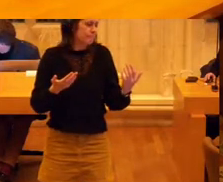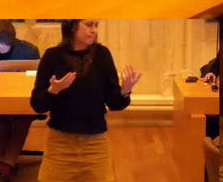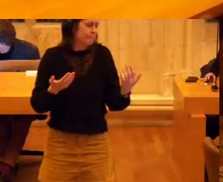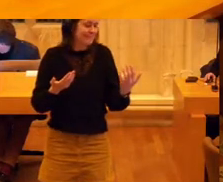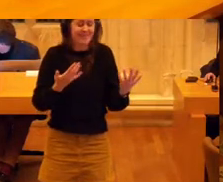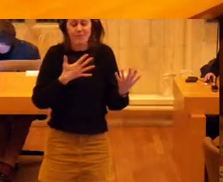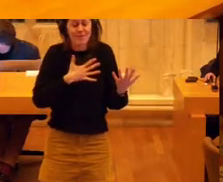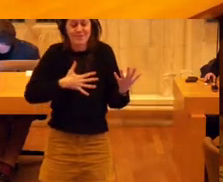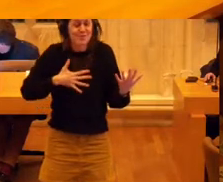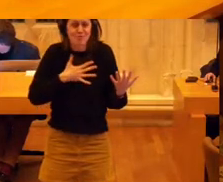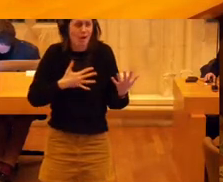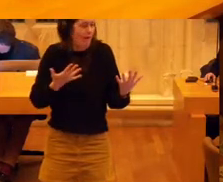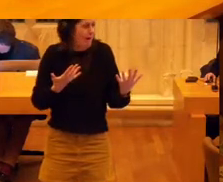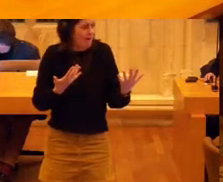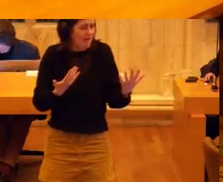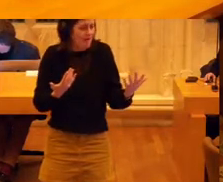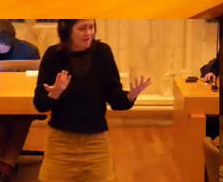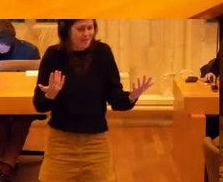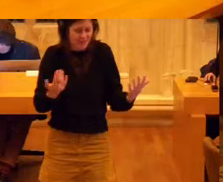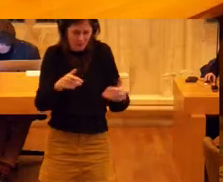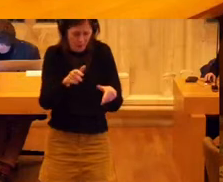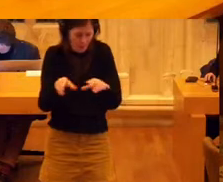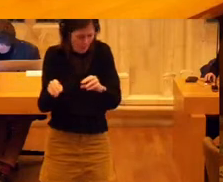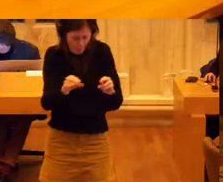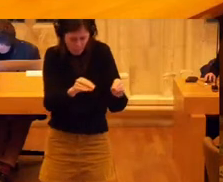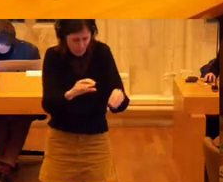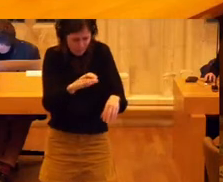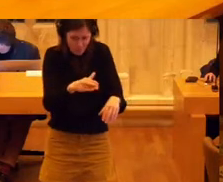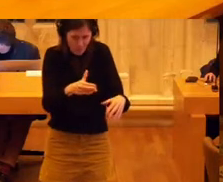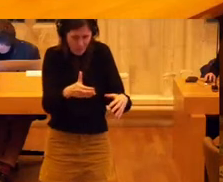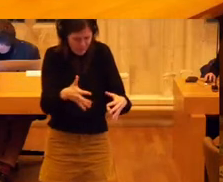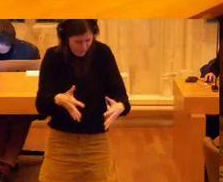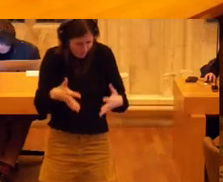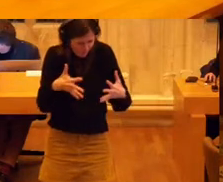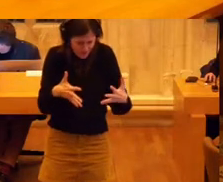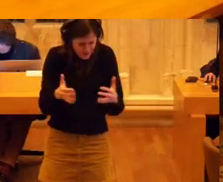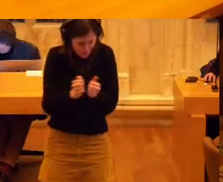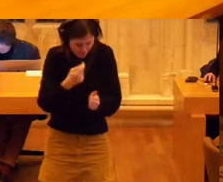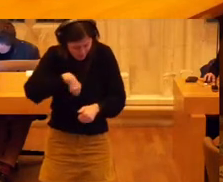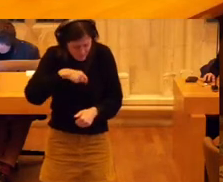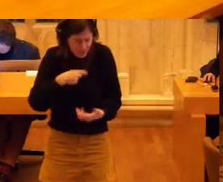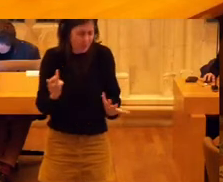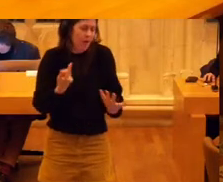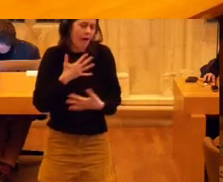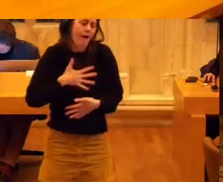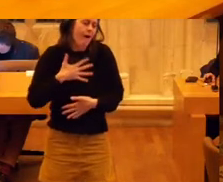une vraie joie de voir autant d'habitants cannais prêts à s'engager à nos côtés.